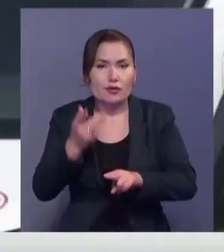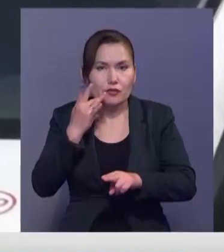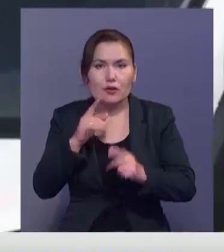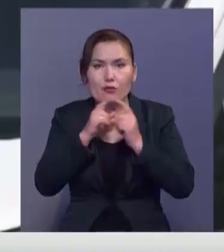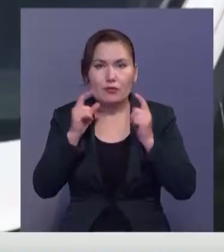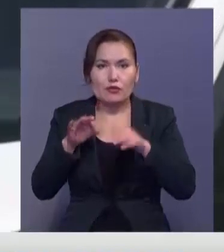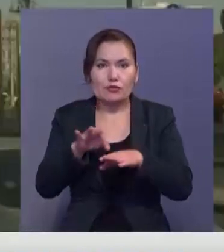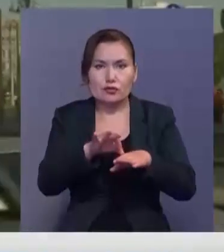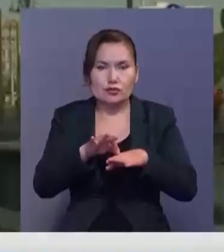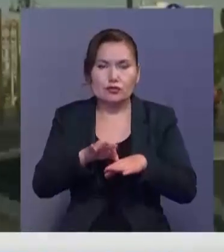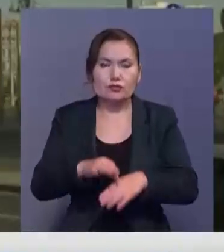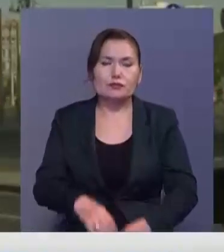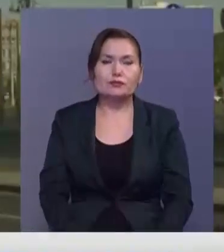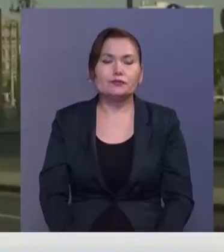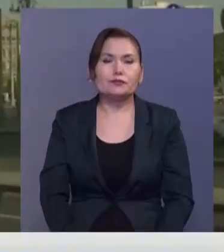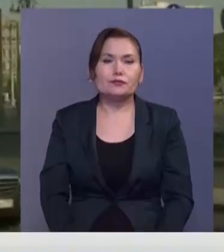жүремін.